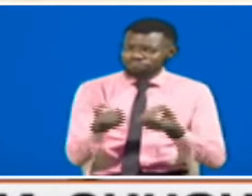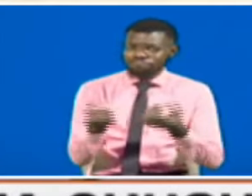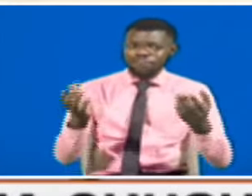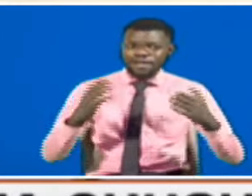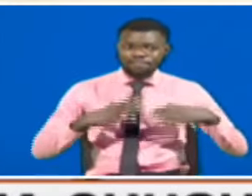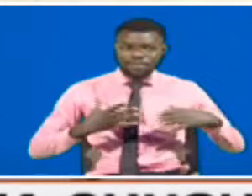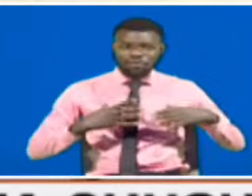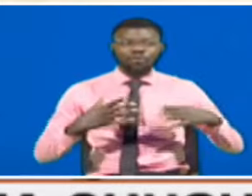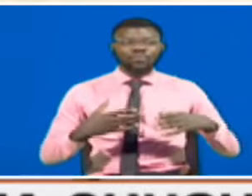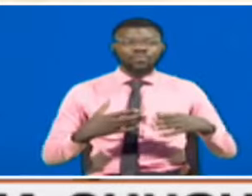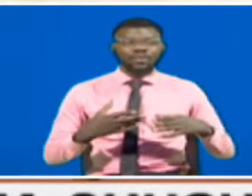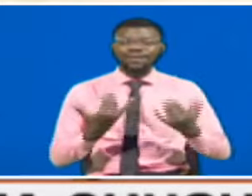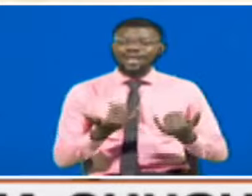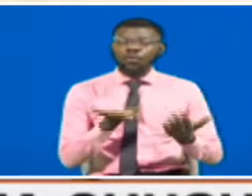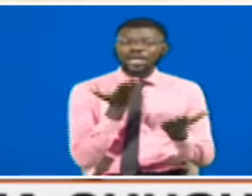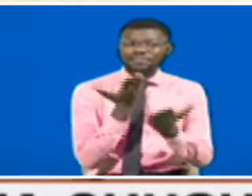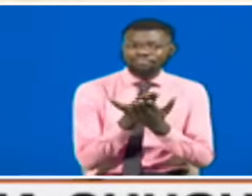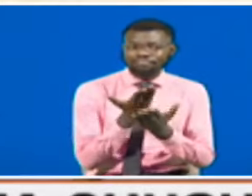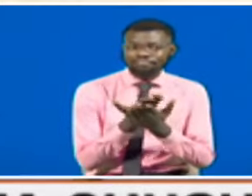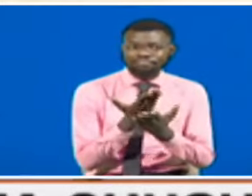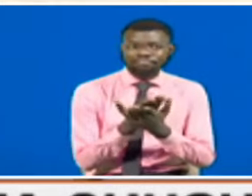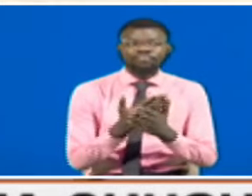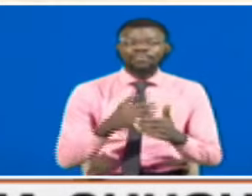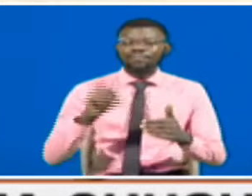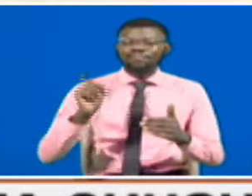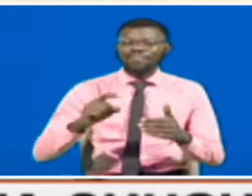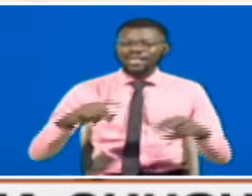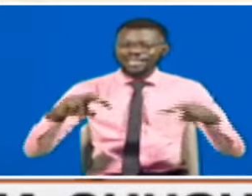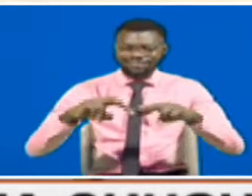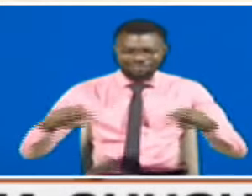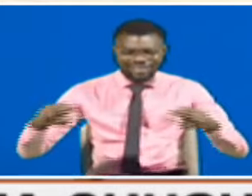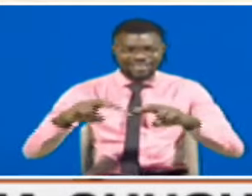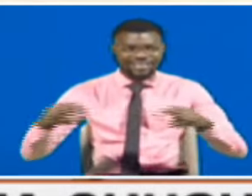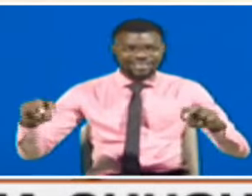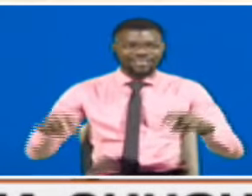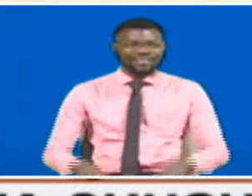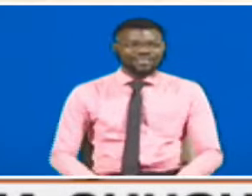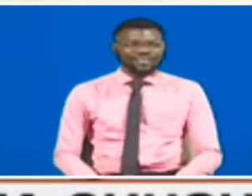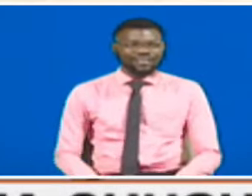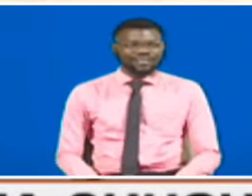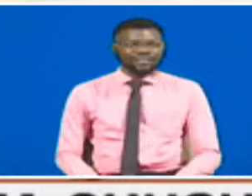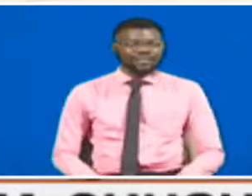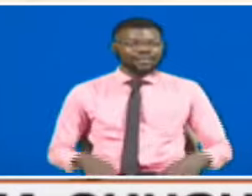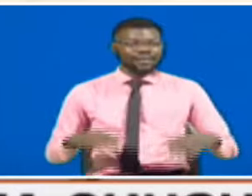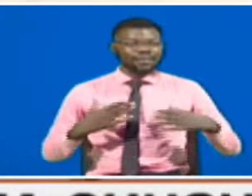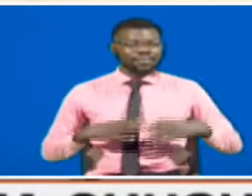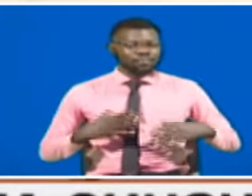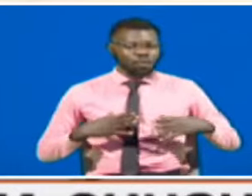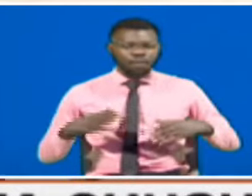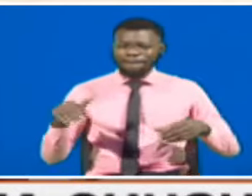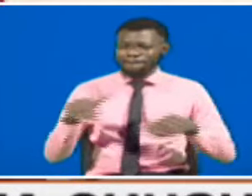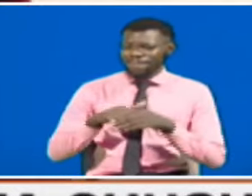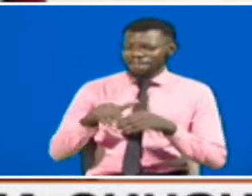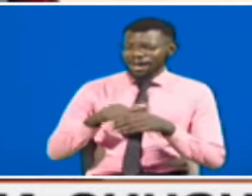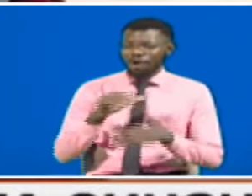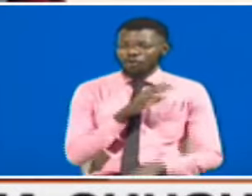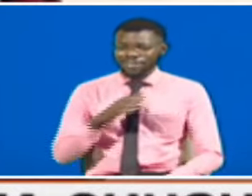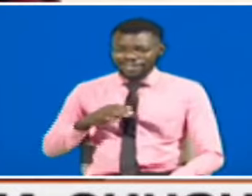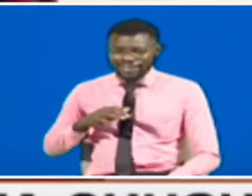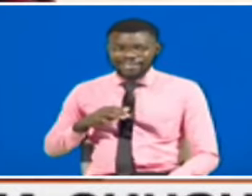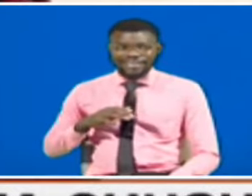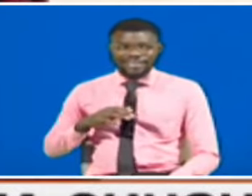Kwa hivyo tunataka kuomba ya kwamba proper investigation be done. Wajumbe ambao wako kamati ya agriculture, wajumbe